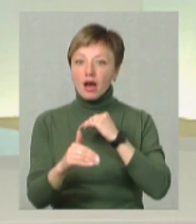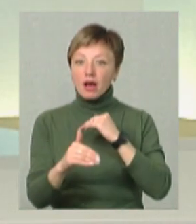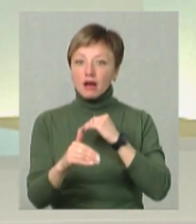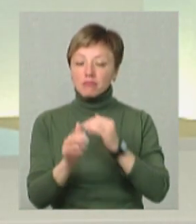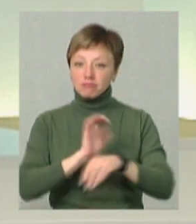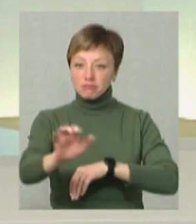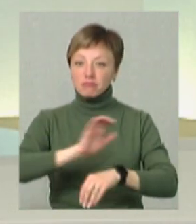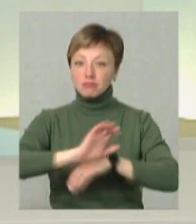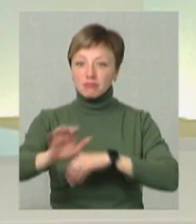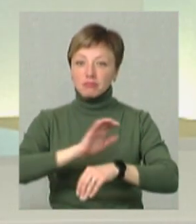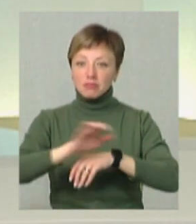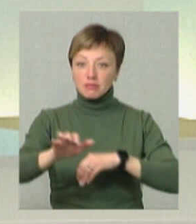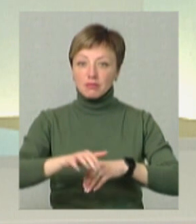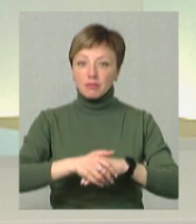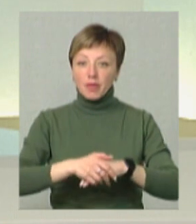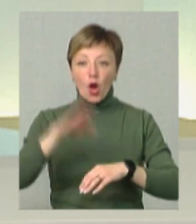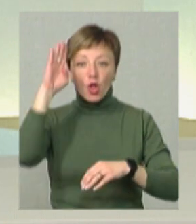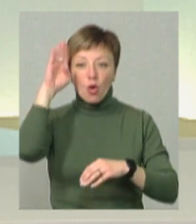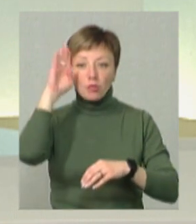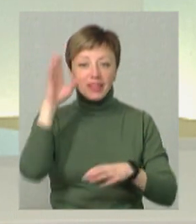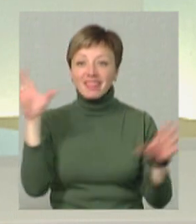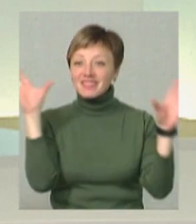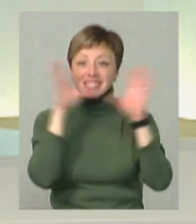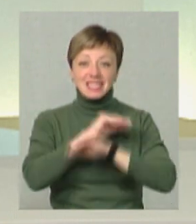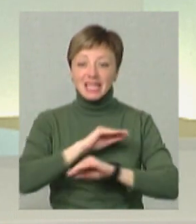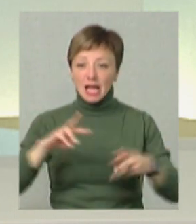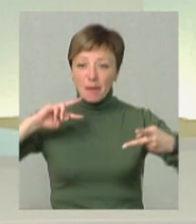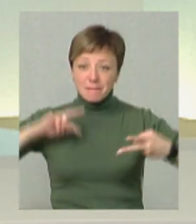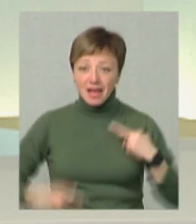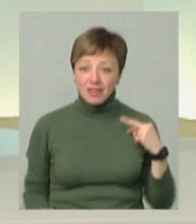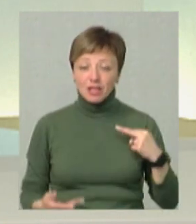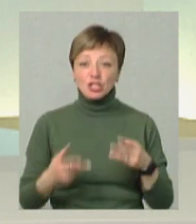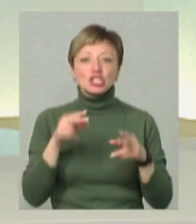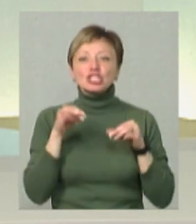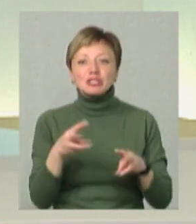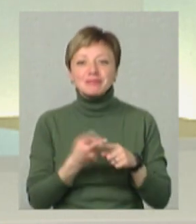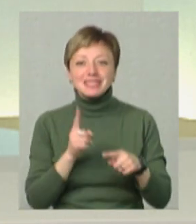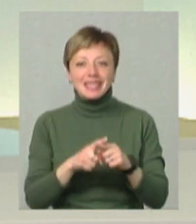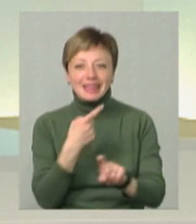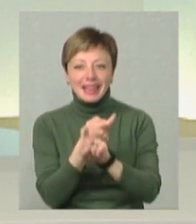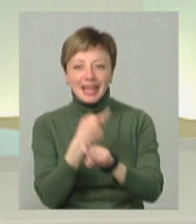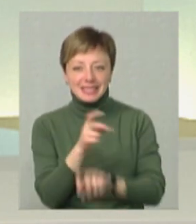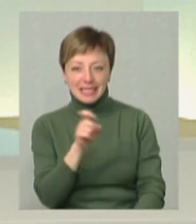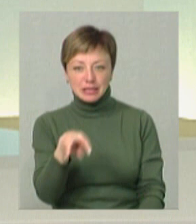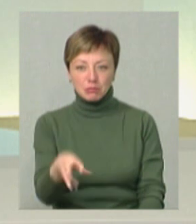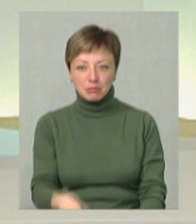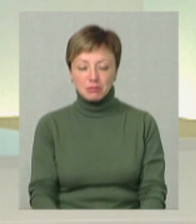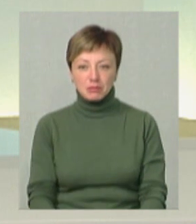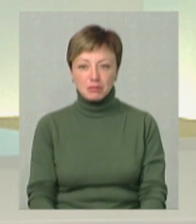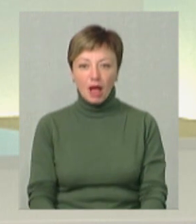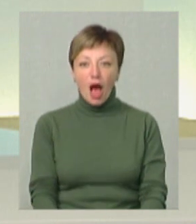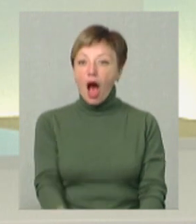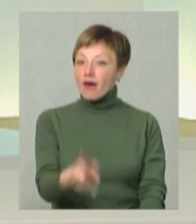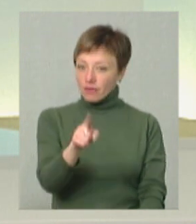чорносвитників, яких навіть хлопців, яких не встигли навіть передягнути. Чим це не нацизм? Але так, нацисти